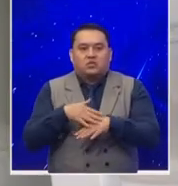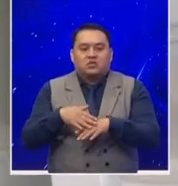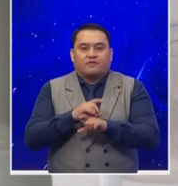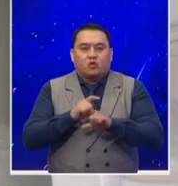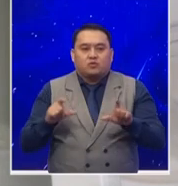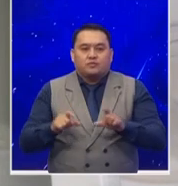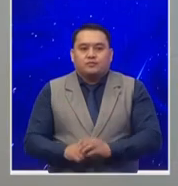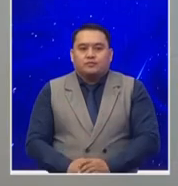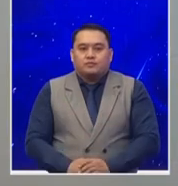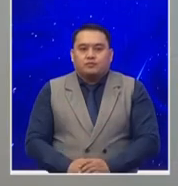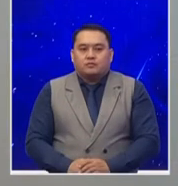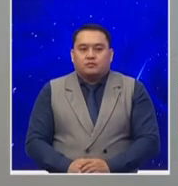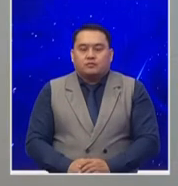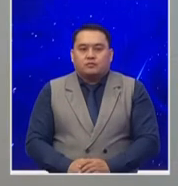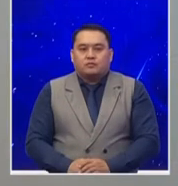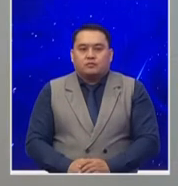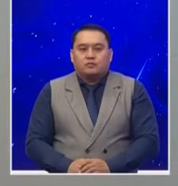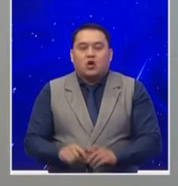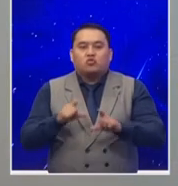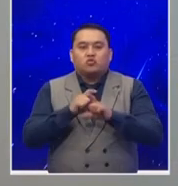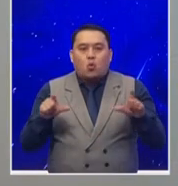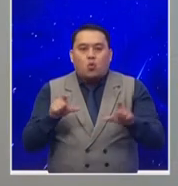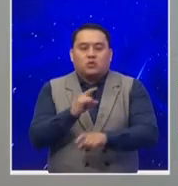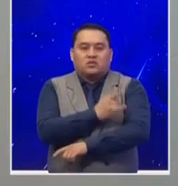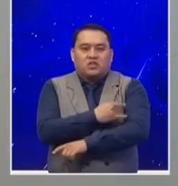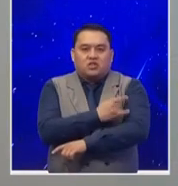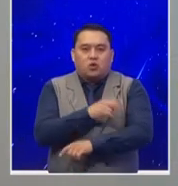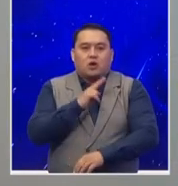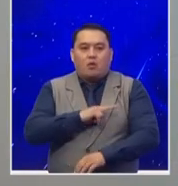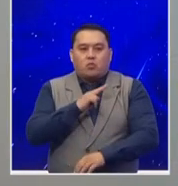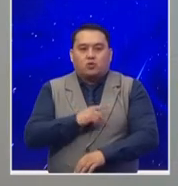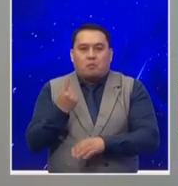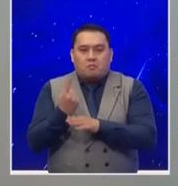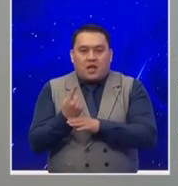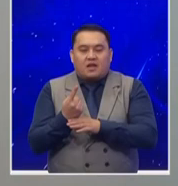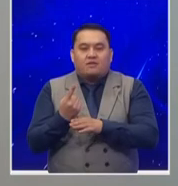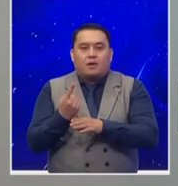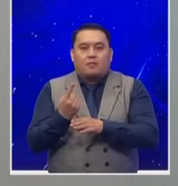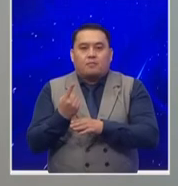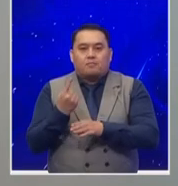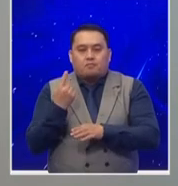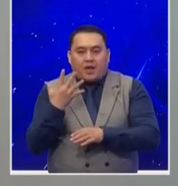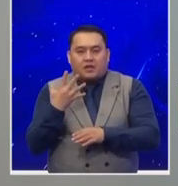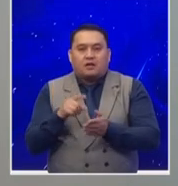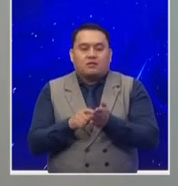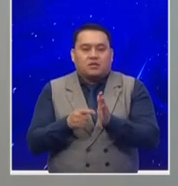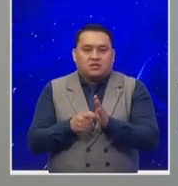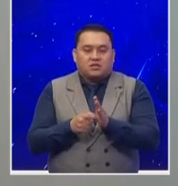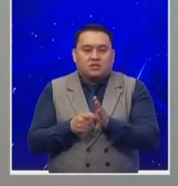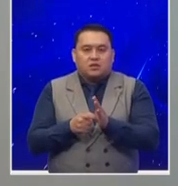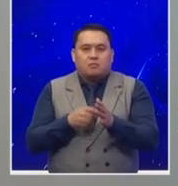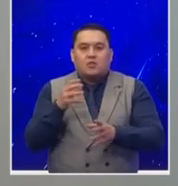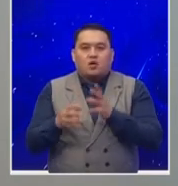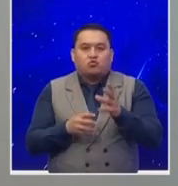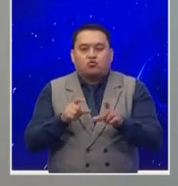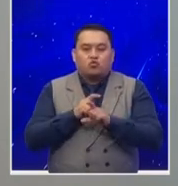режима. Общеобразовательные школы, дежурные классы также будут работать, но уже не с 1 по 4, а с 1 по 5 классы. В